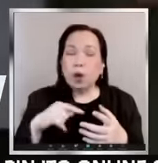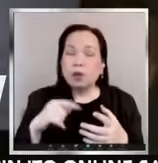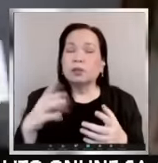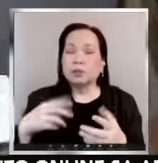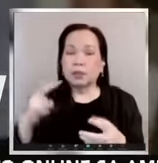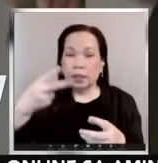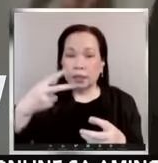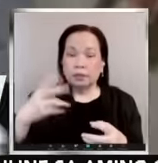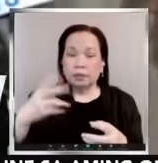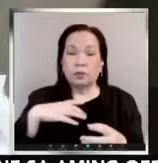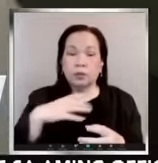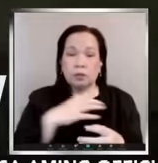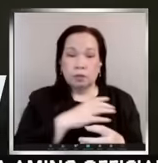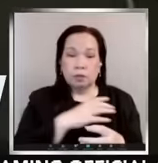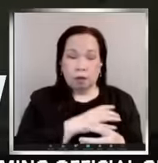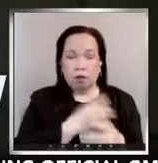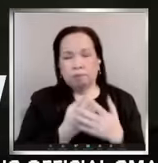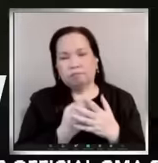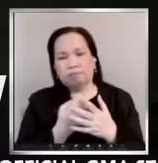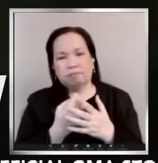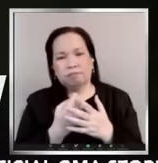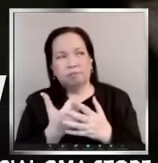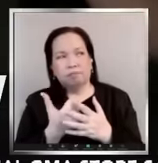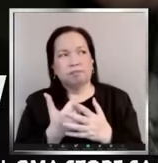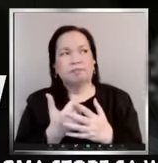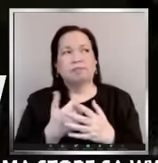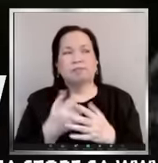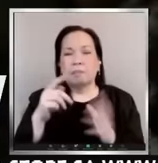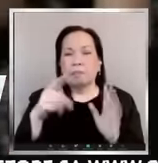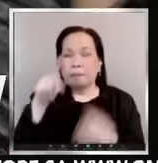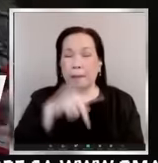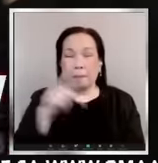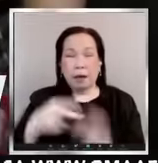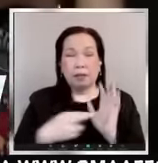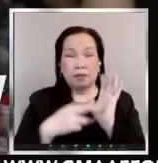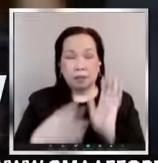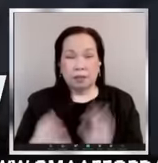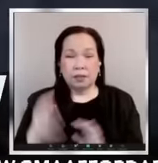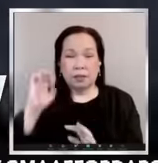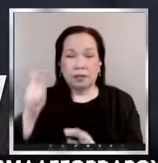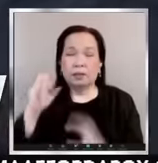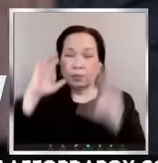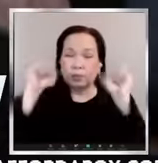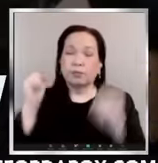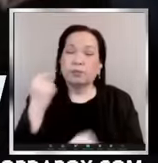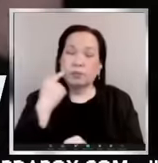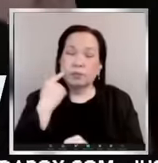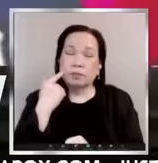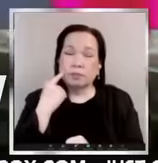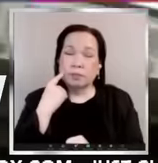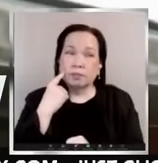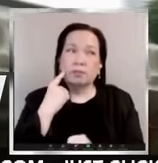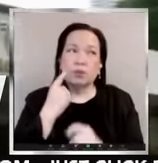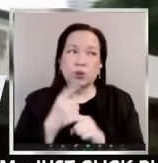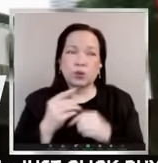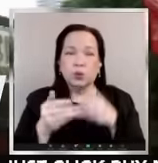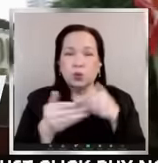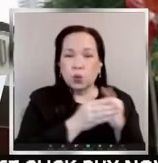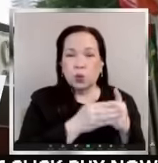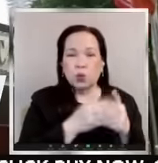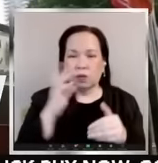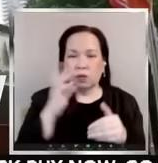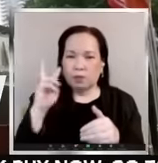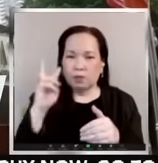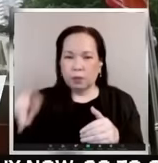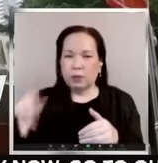senior deputy speaker si Pampanga Representative at dating Pangulong Gloria Macapagal Arroyo na malapit sa bise. Kamakailan